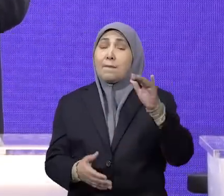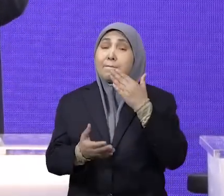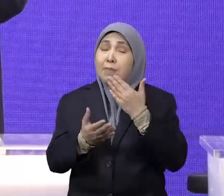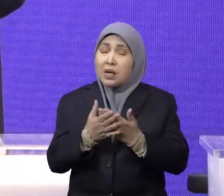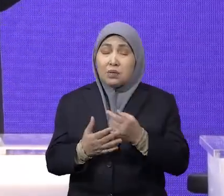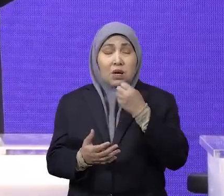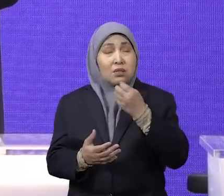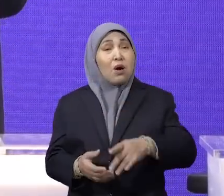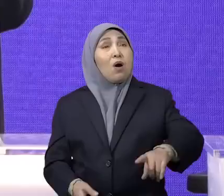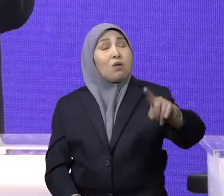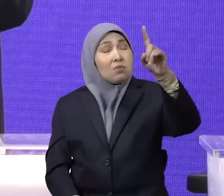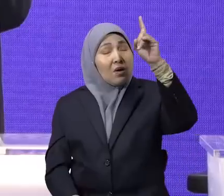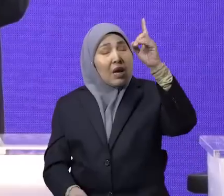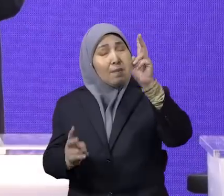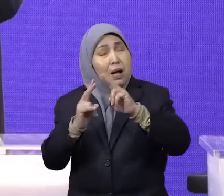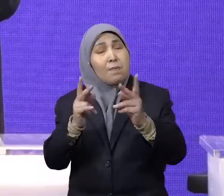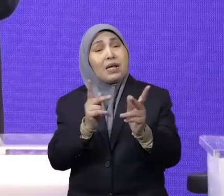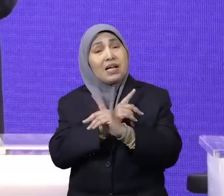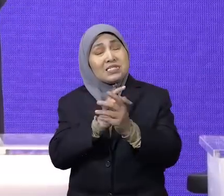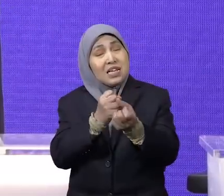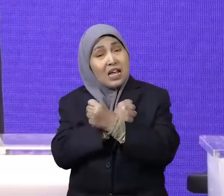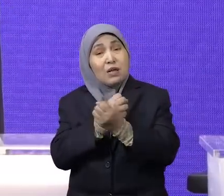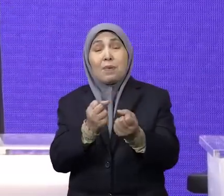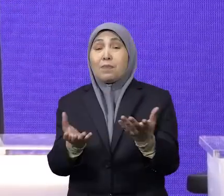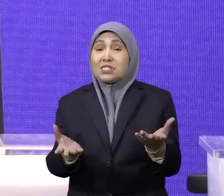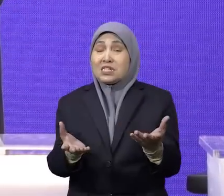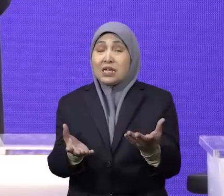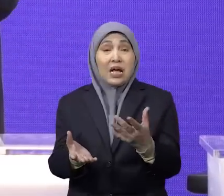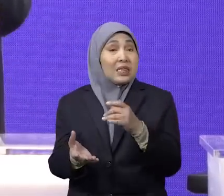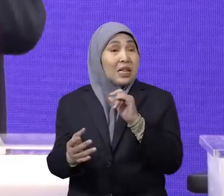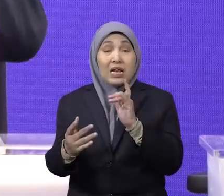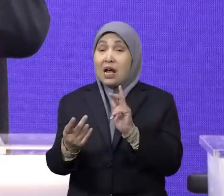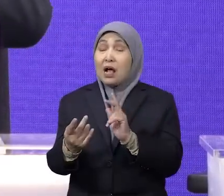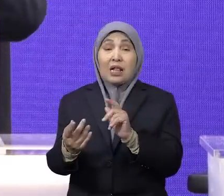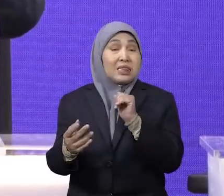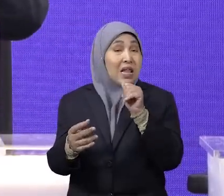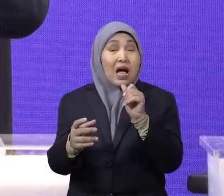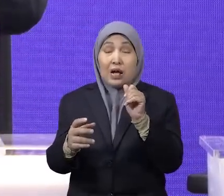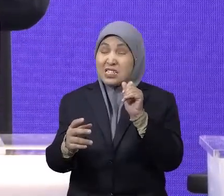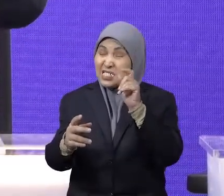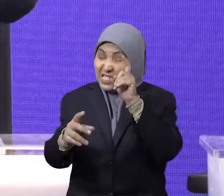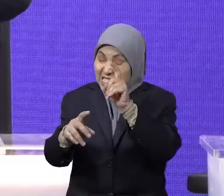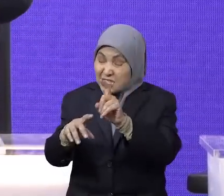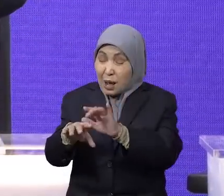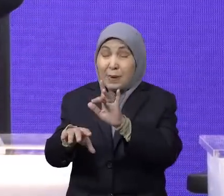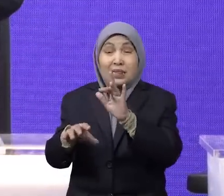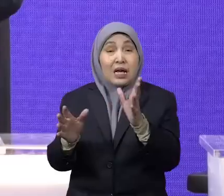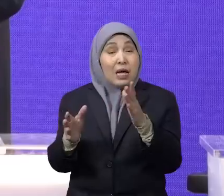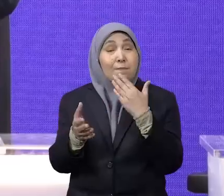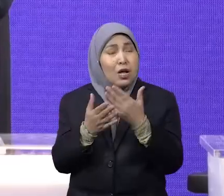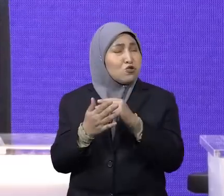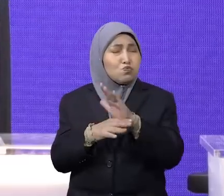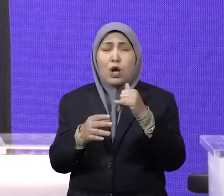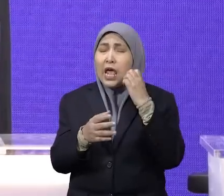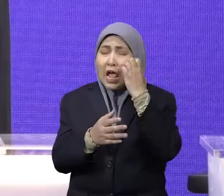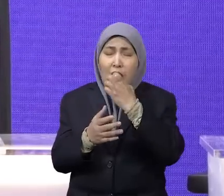arhamur rahimin. Allah Ta'ala yang maha pengasih lagi maha penyayang. Elemen yang tak kena pada diri dia, elemen yang kena, yang baik, yang semuanya elok